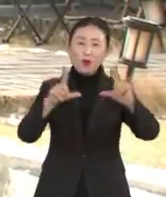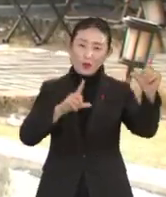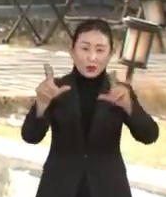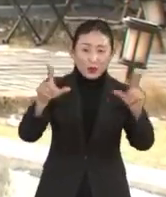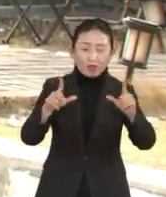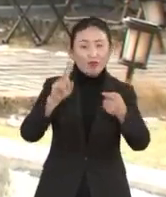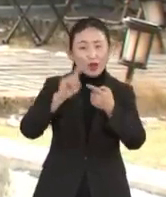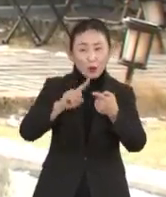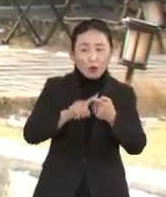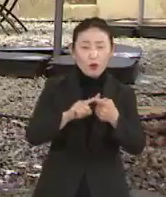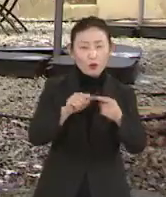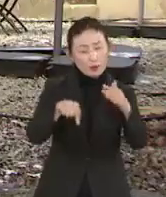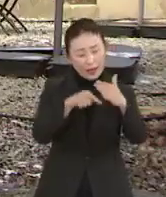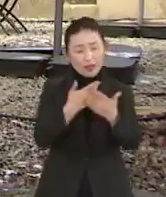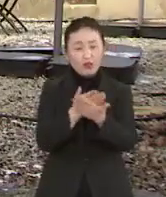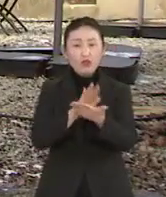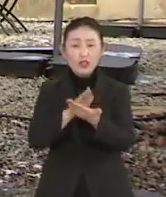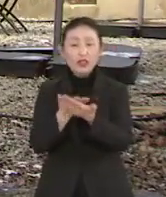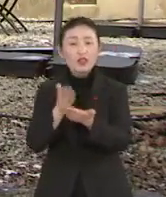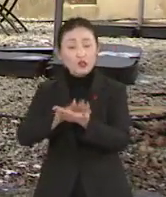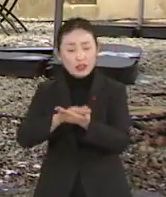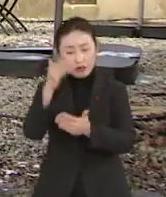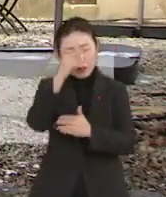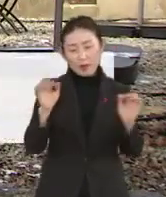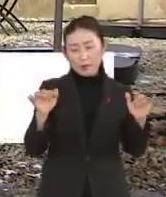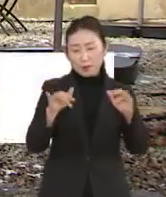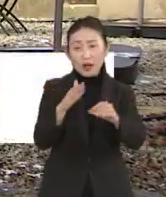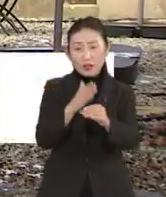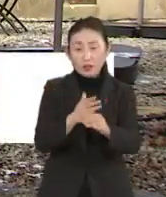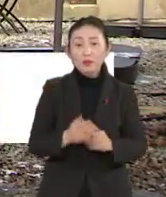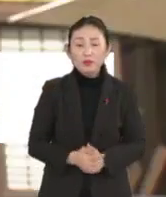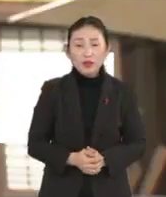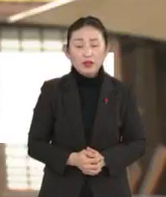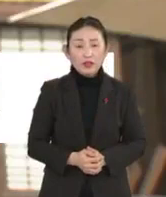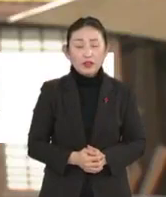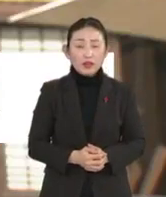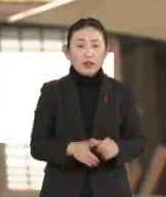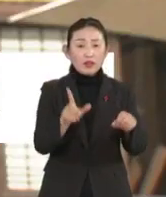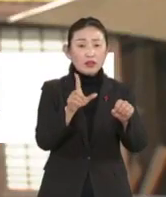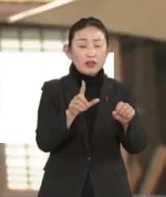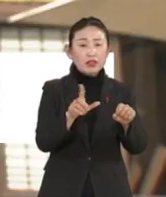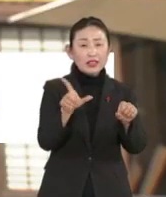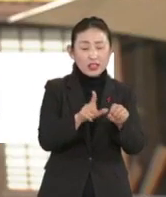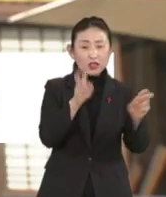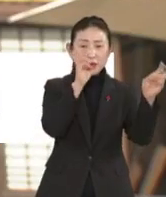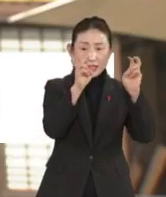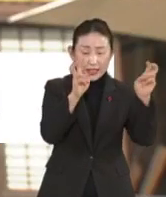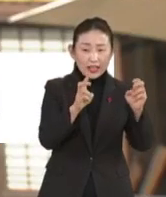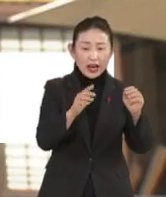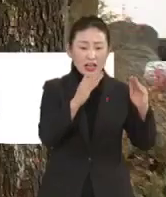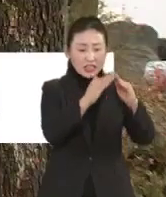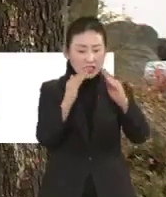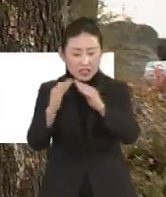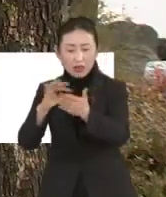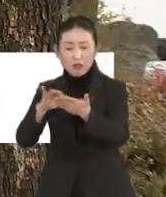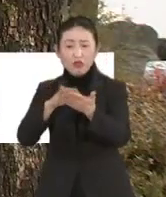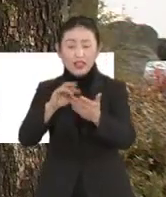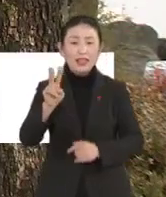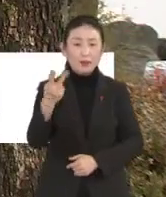관광객들을 끌고 있습니다 지역의 에너지 기업이 일제강점기 이후 100여년 된 관사촌과 적산가옥